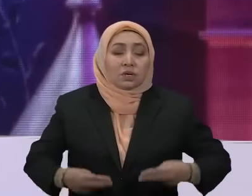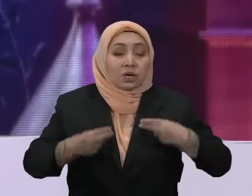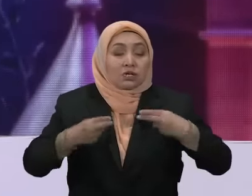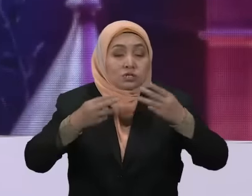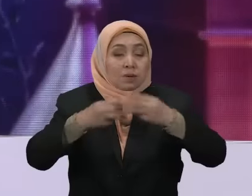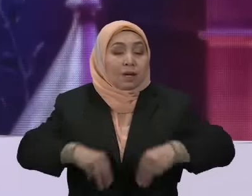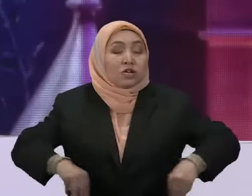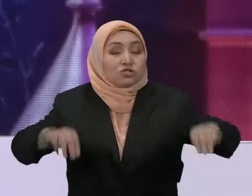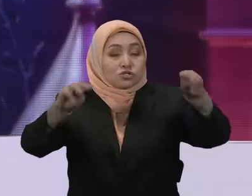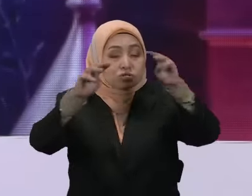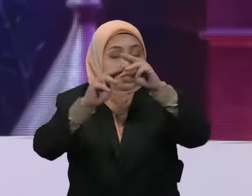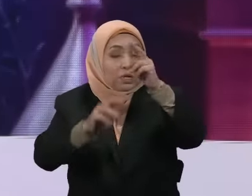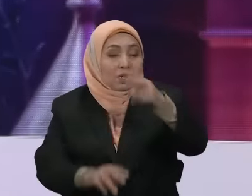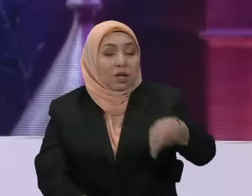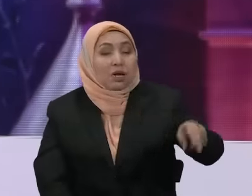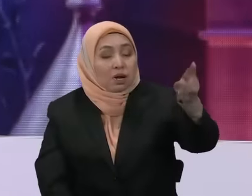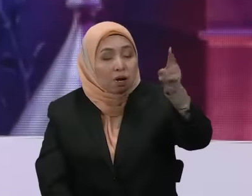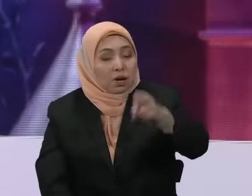المسجد